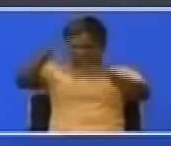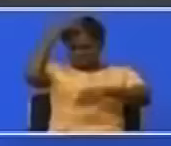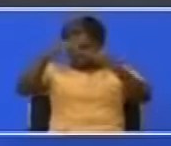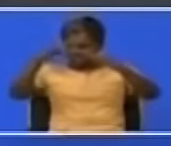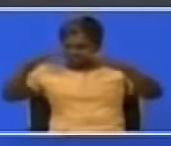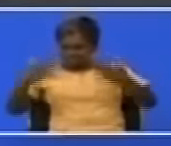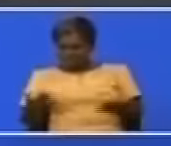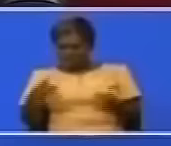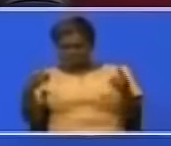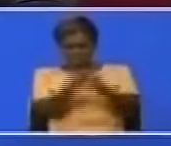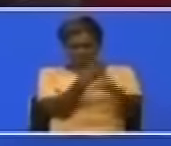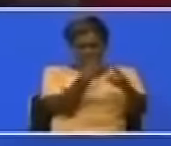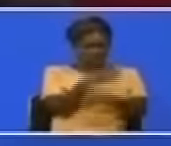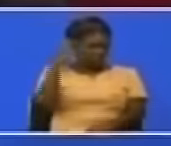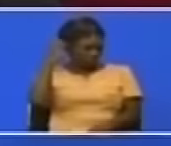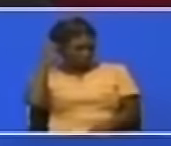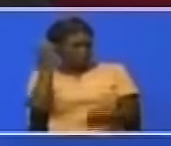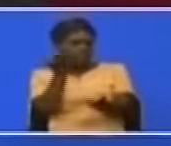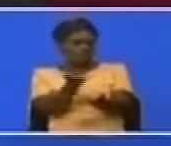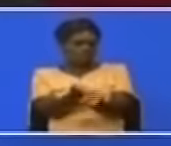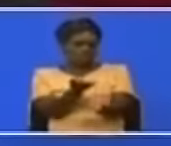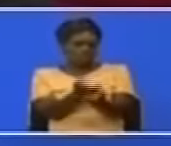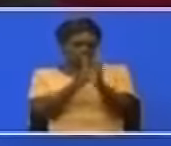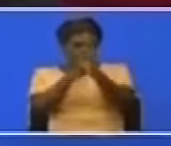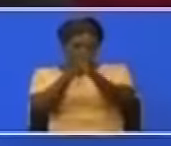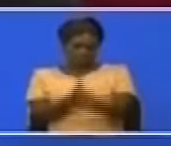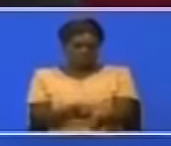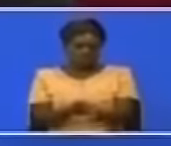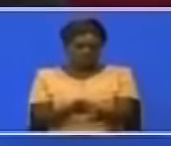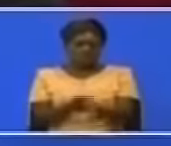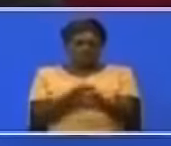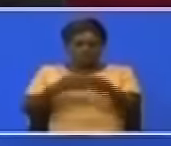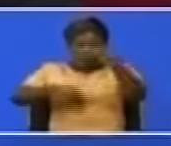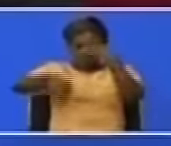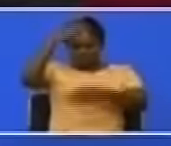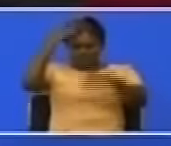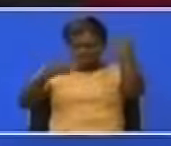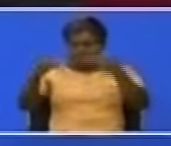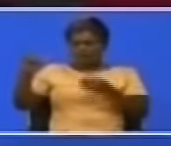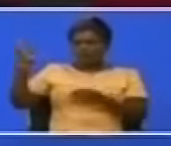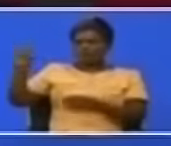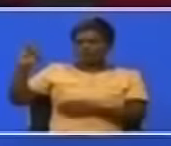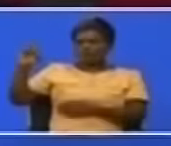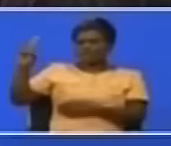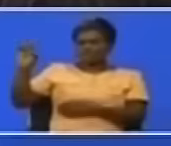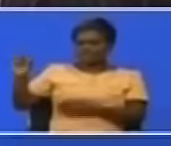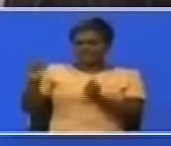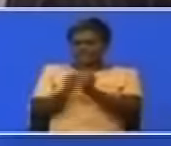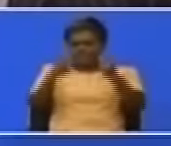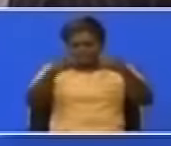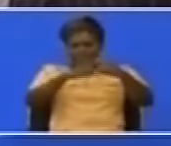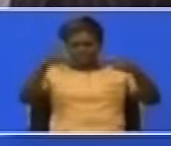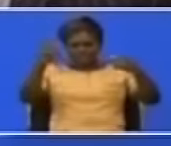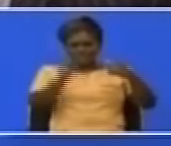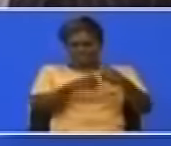aingie taaluma mbalimbali. Mapendekezo ya ripoti ya tume ya Profesa Simeon Ominde mwaka